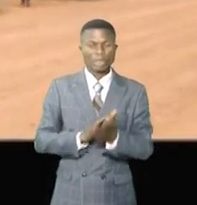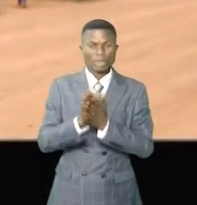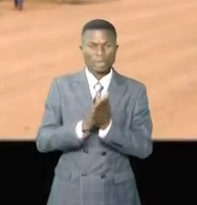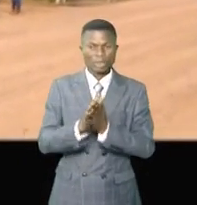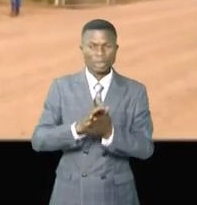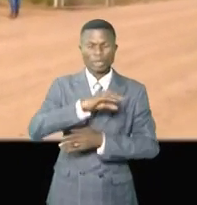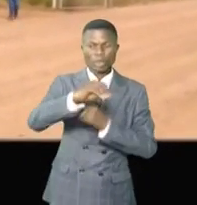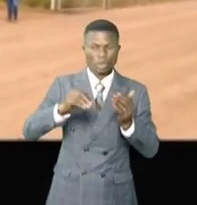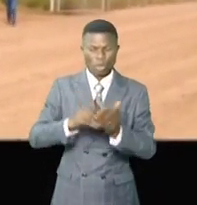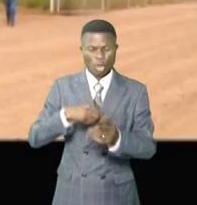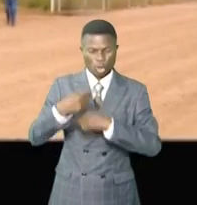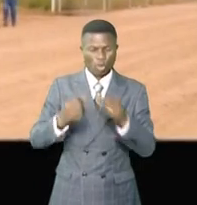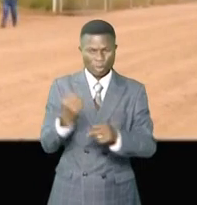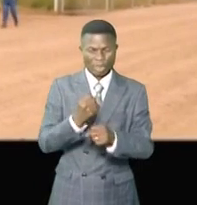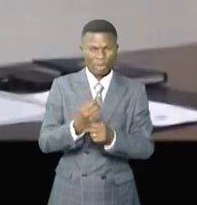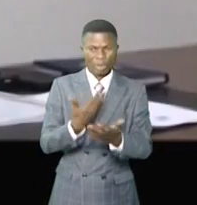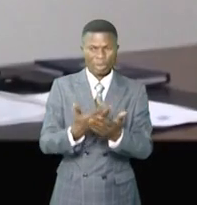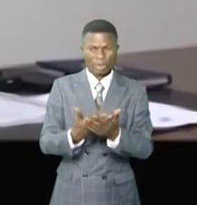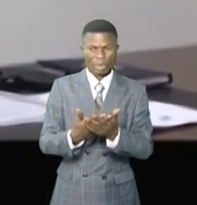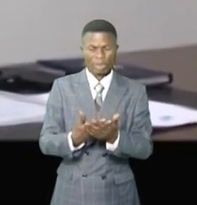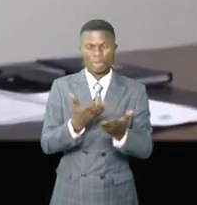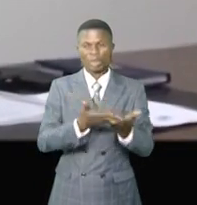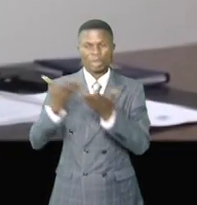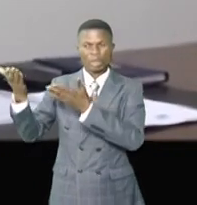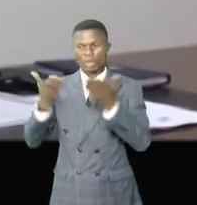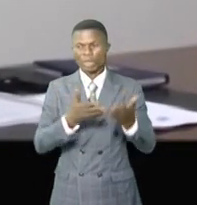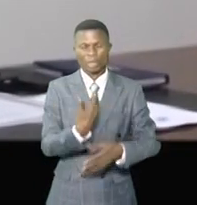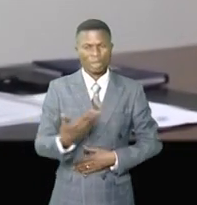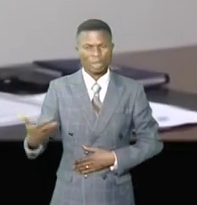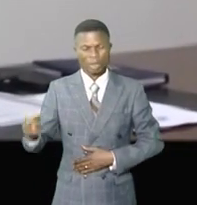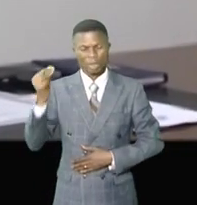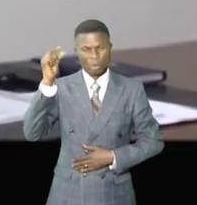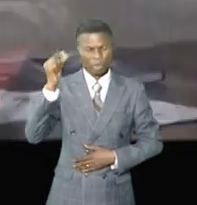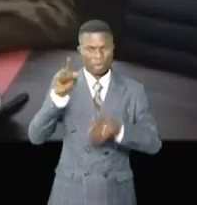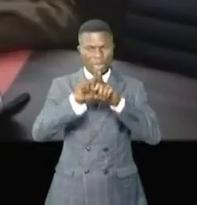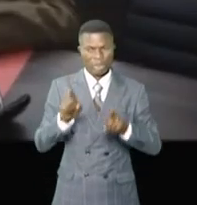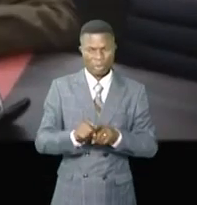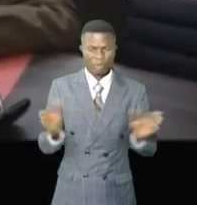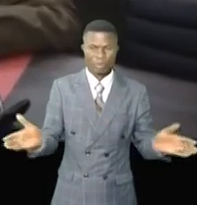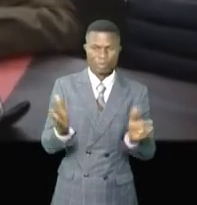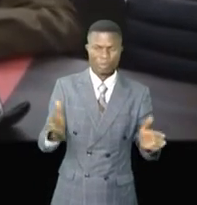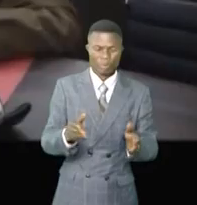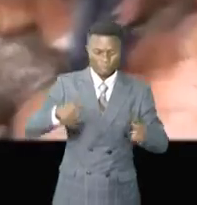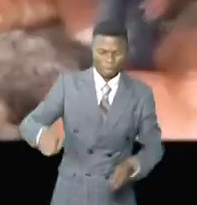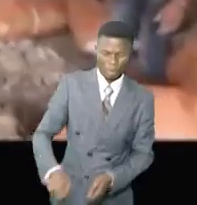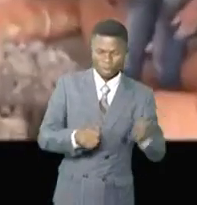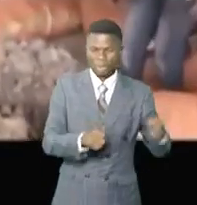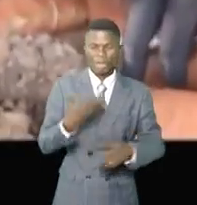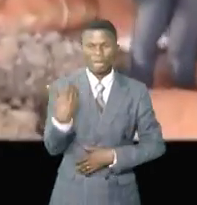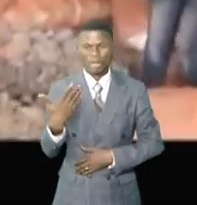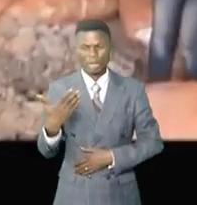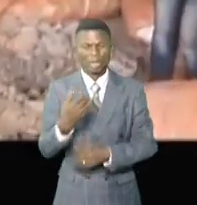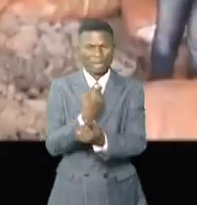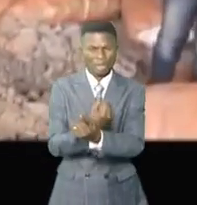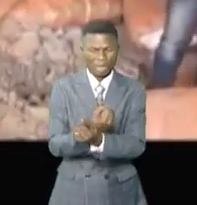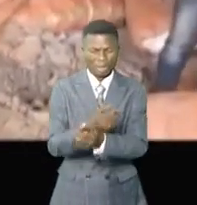que ce centre soit opérationnel pour la traçabilité des matières, aussi pour l'encadrement des créseurs artisanaux en